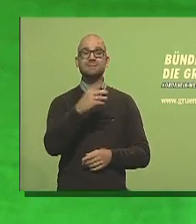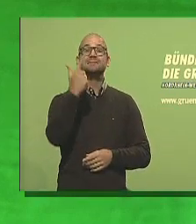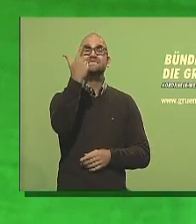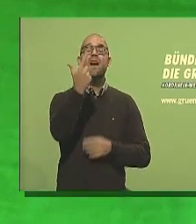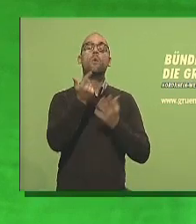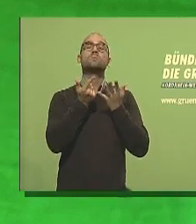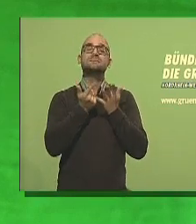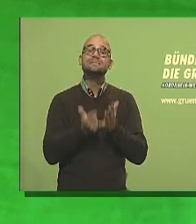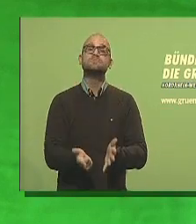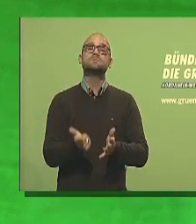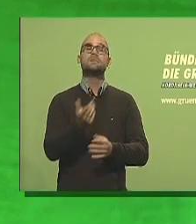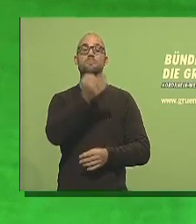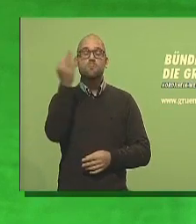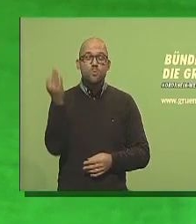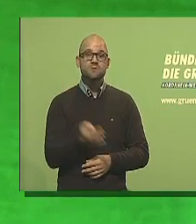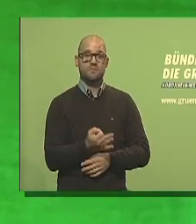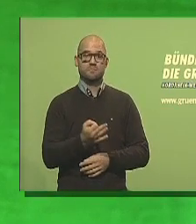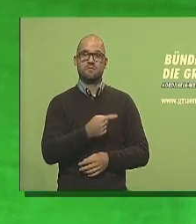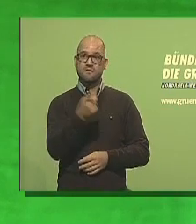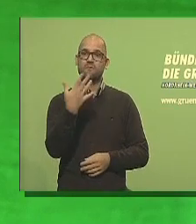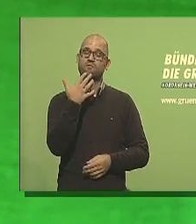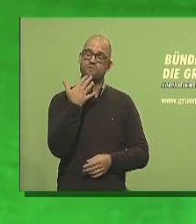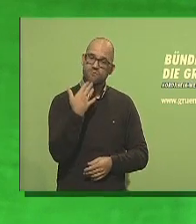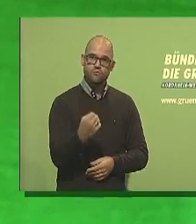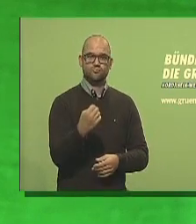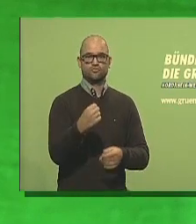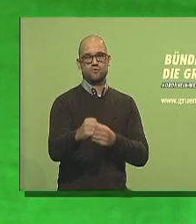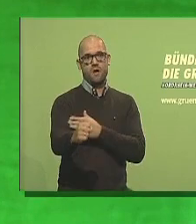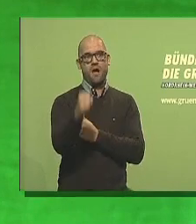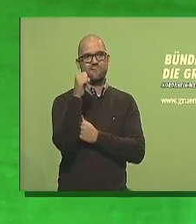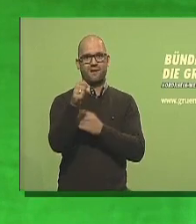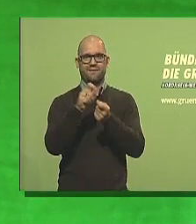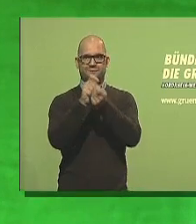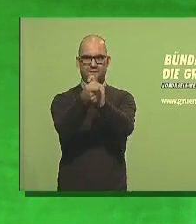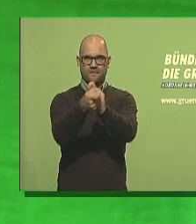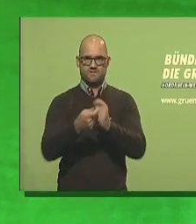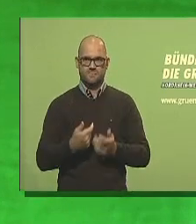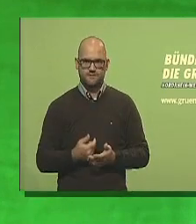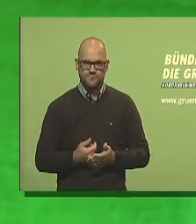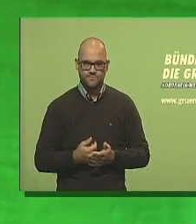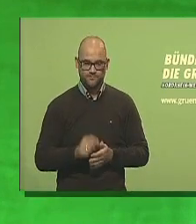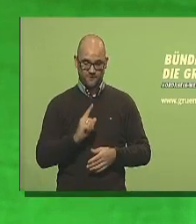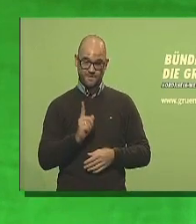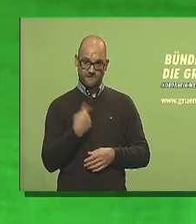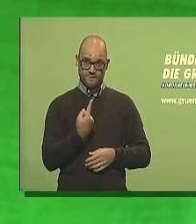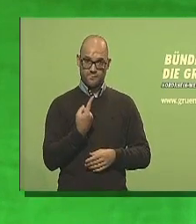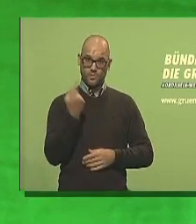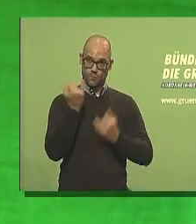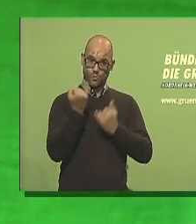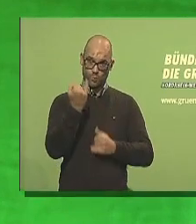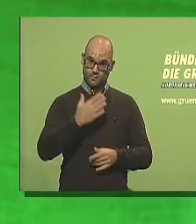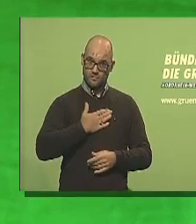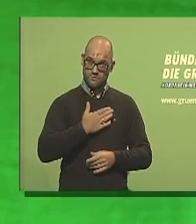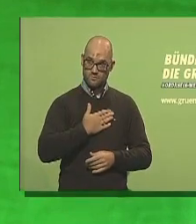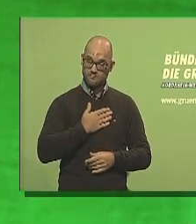tatsächlich für die Energiewende. Und wir sind übrigens die Partei, die nach wie vor die